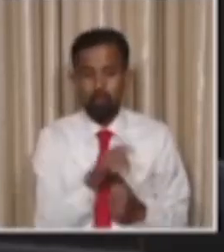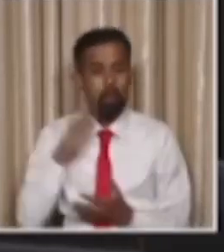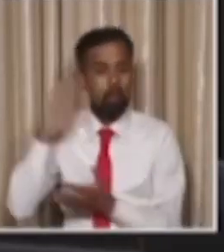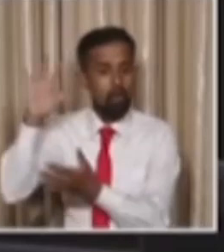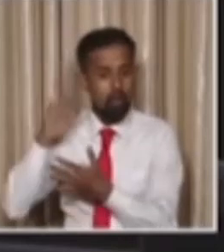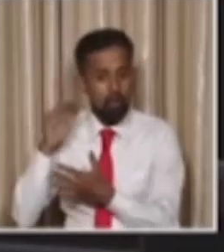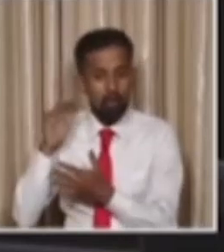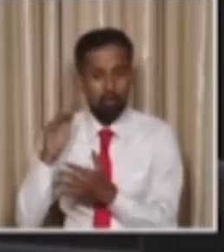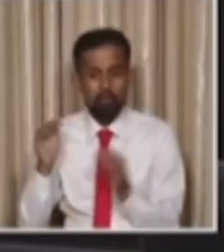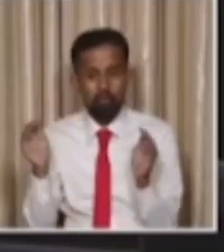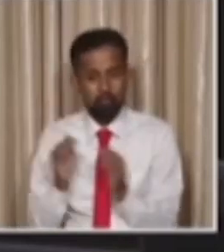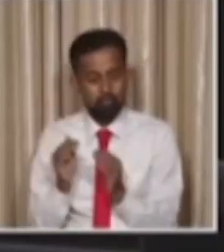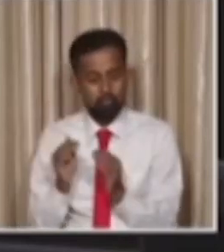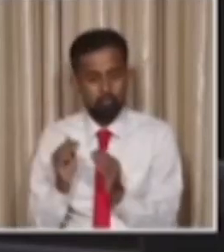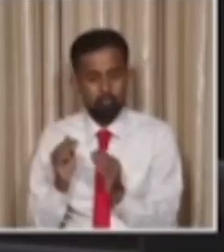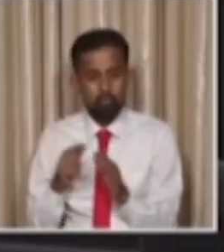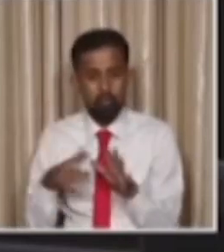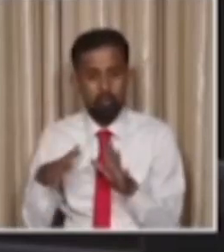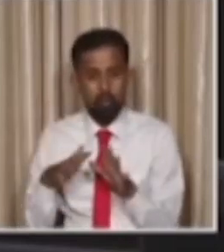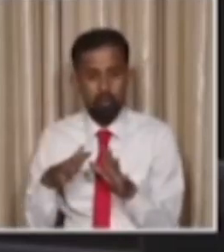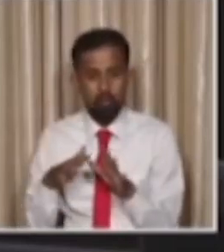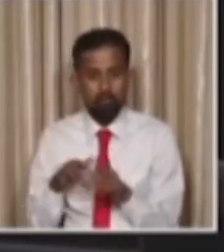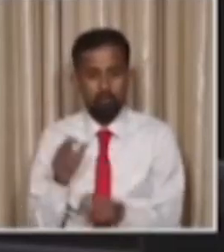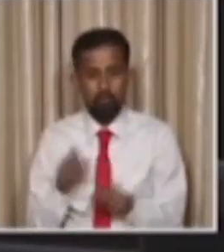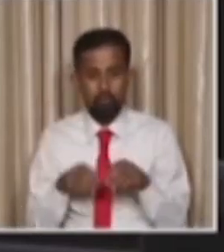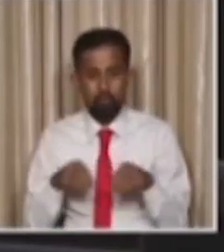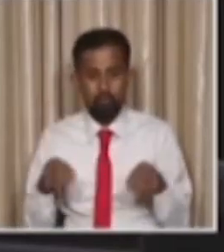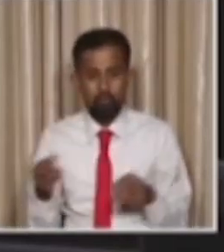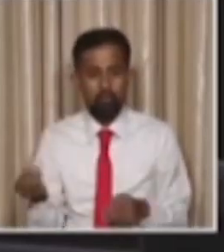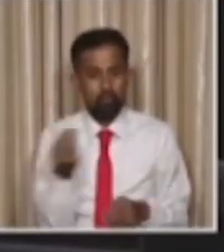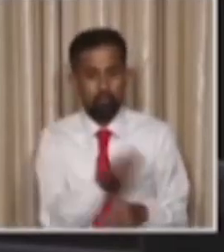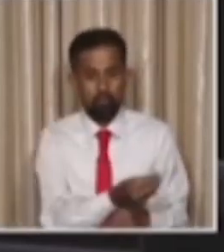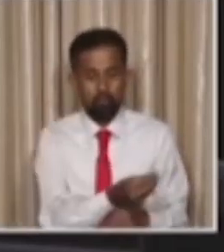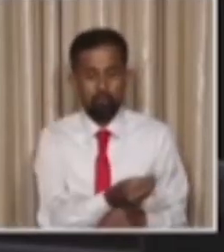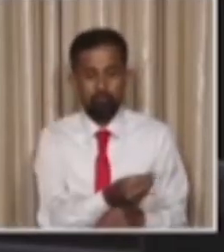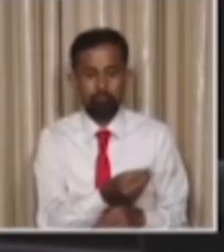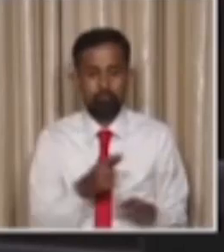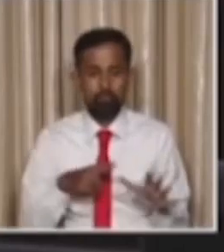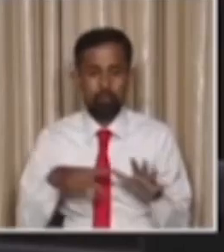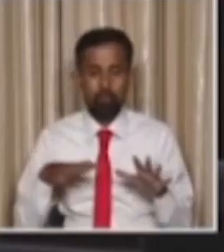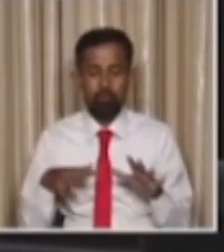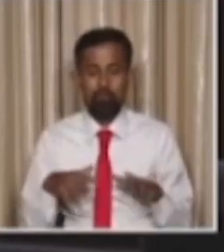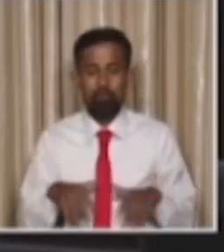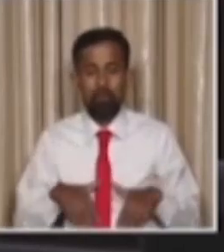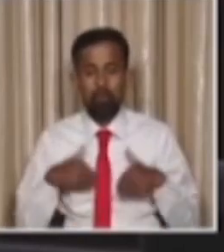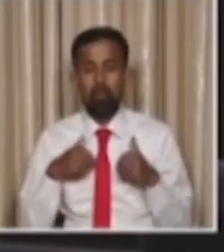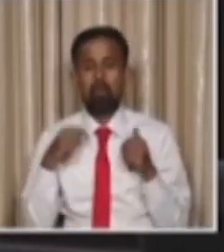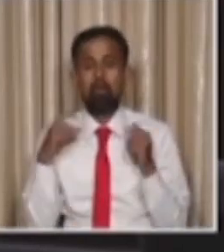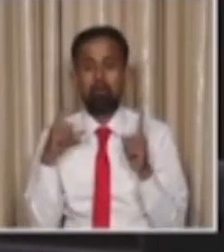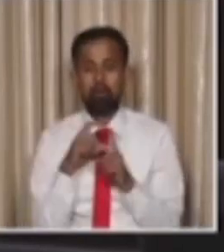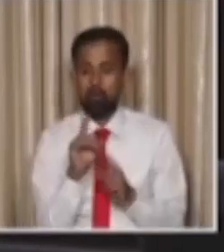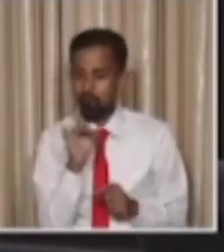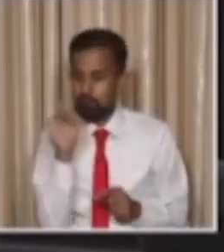ආනයනය කරන අය සුළු සත්ව පාලනය නිරත වෙලා ඉන්න ගොවියන්ට ලබා දෙන කාරණාවත් සත්ව නිෂ්පාදන සෞඛ්‍ය දෙපාර්තමේන්තුව